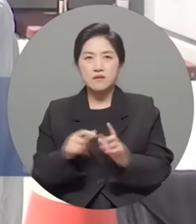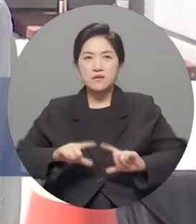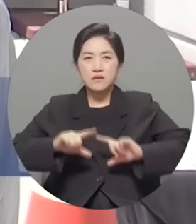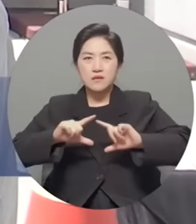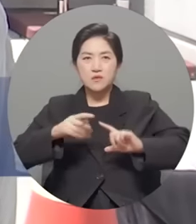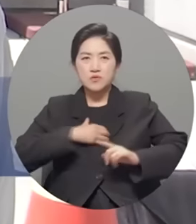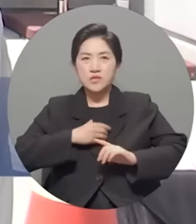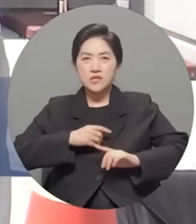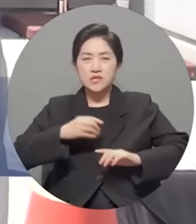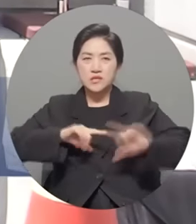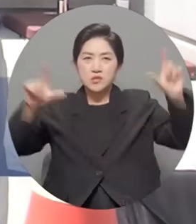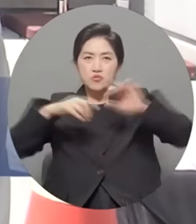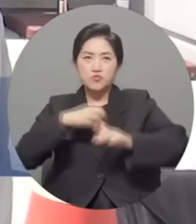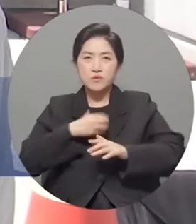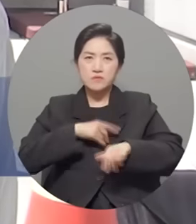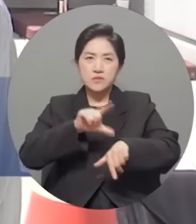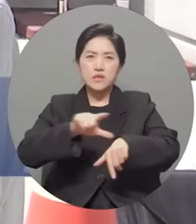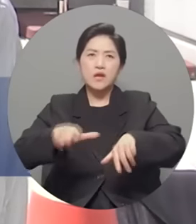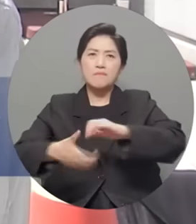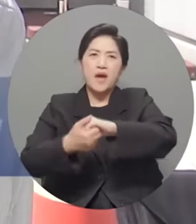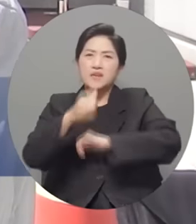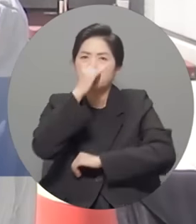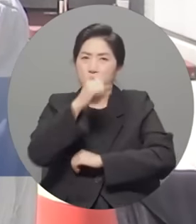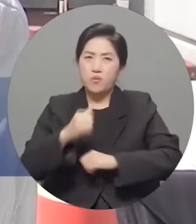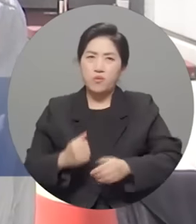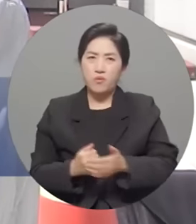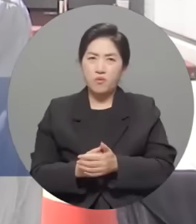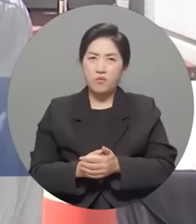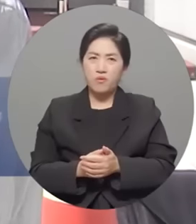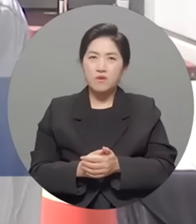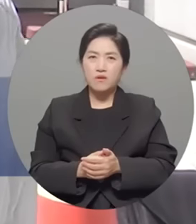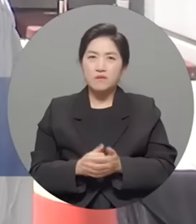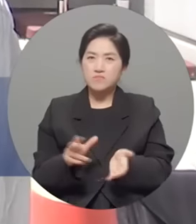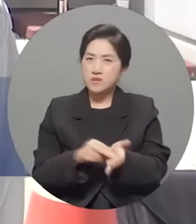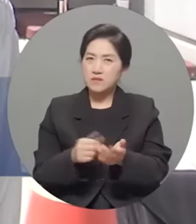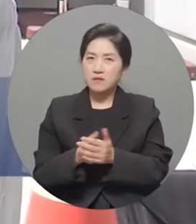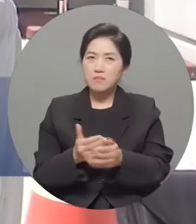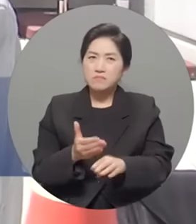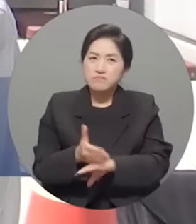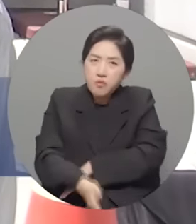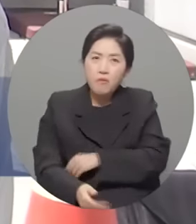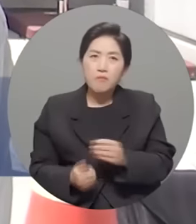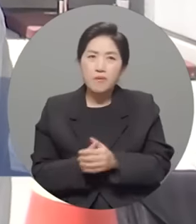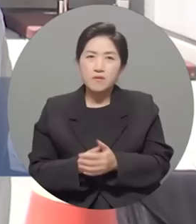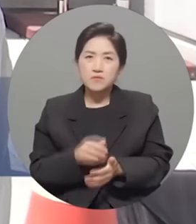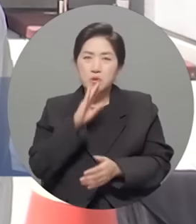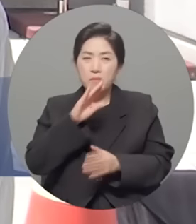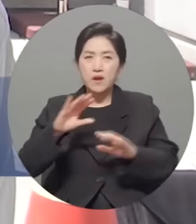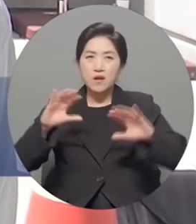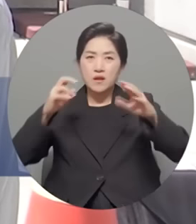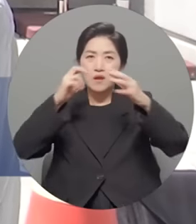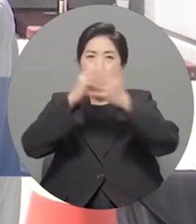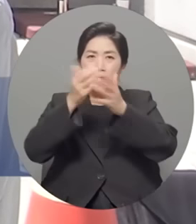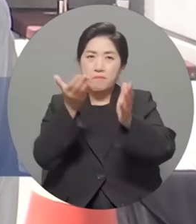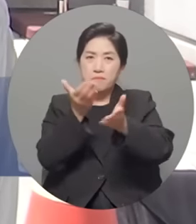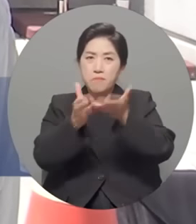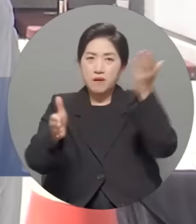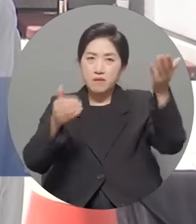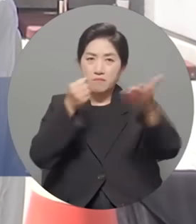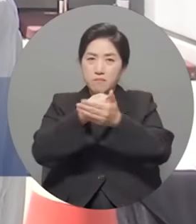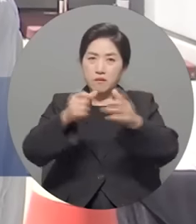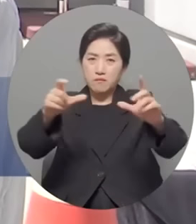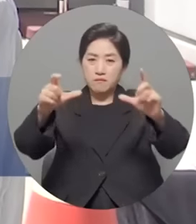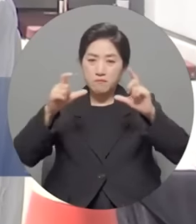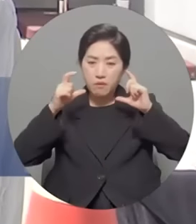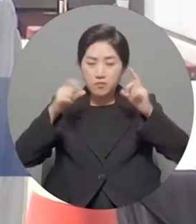시간 제한이 분명히 있는 문제다 보니까 이게 너무 늦어지면은 실제로 이게 위헌 판결이다라고